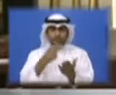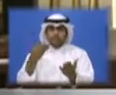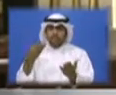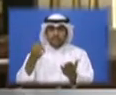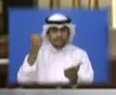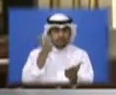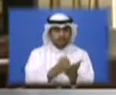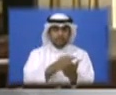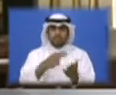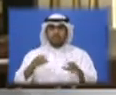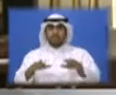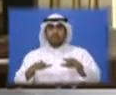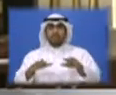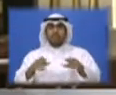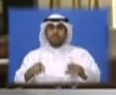الحكومية اللي تقوم فيها